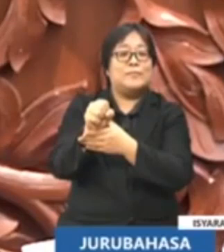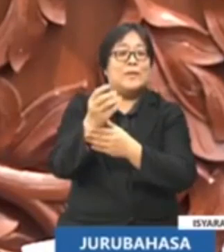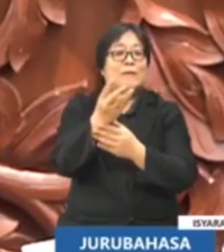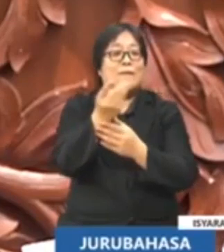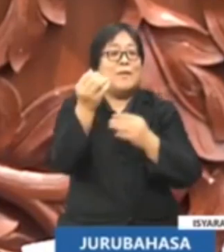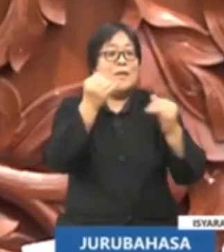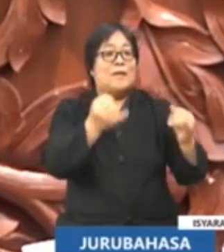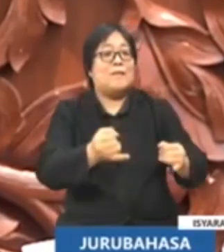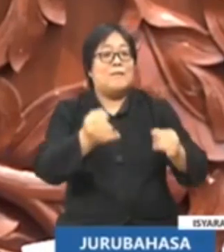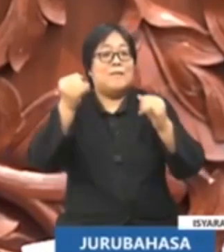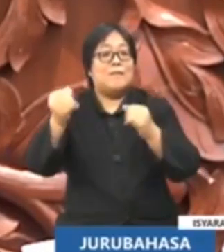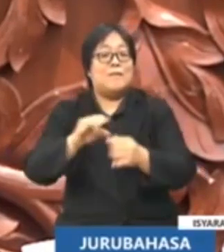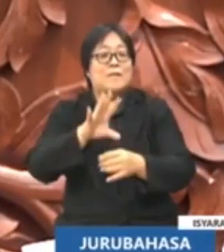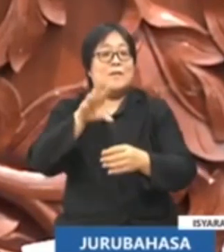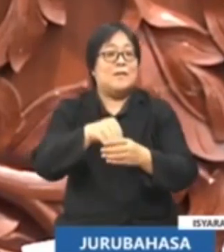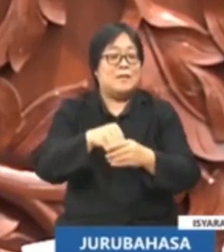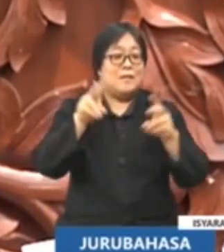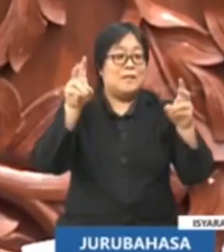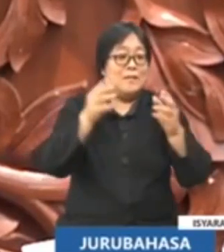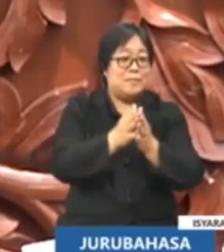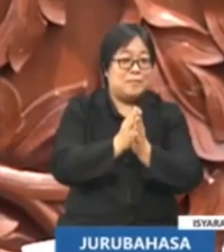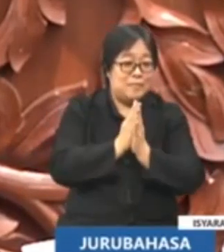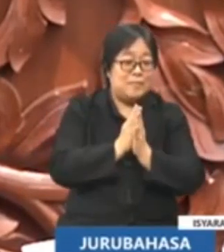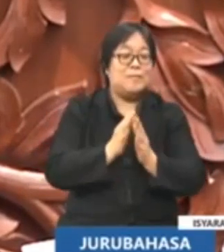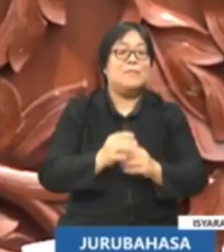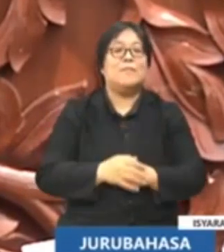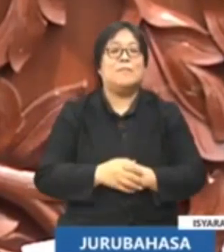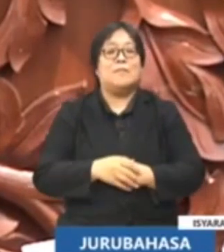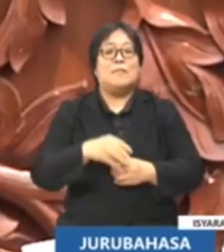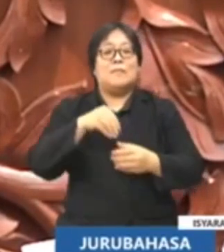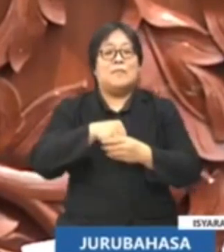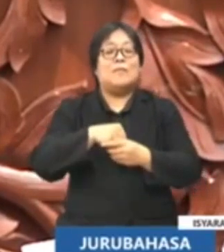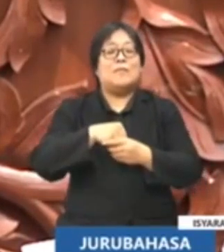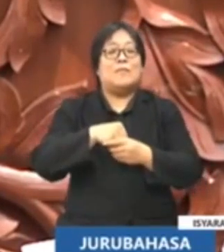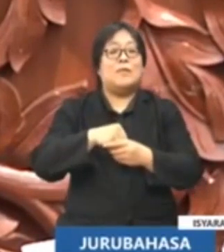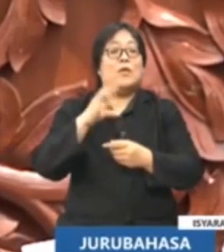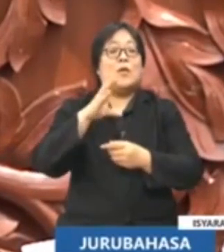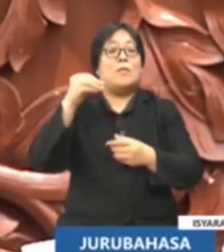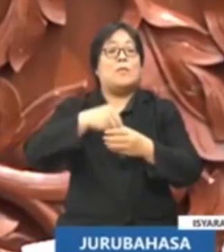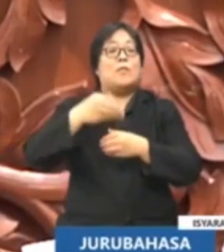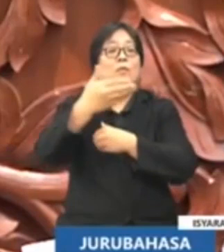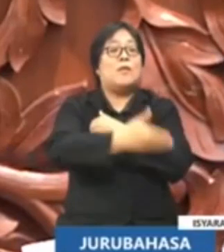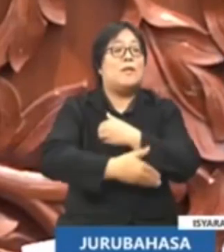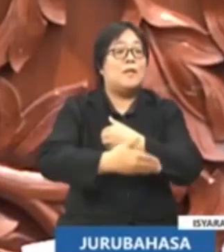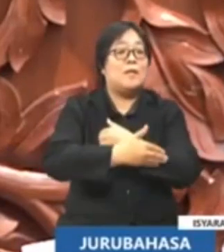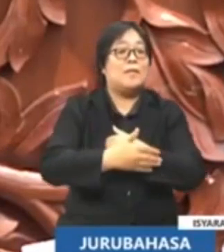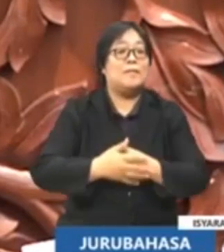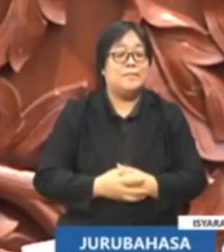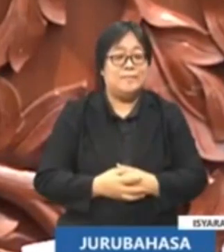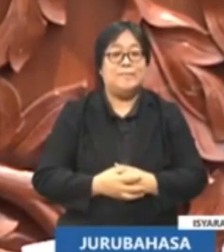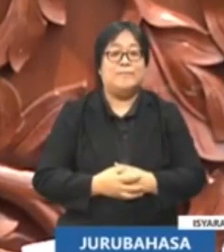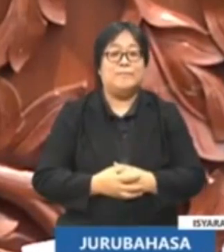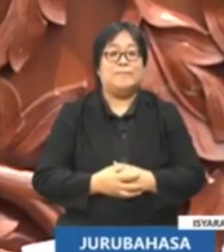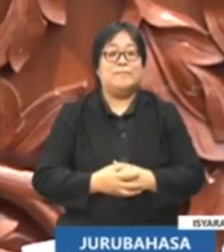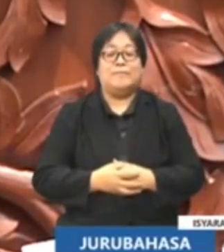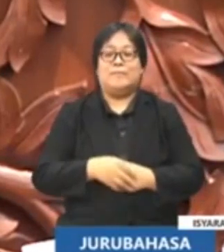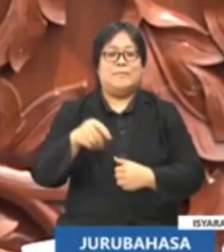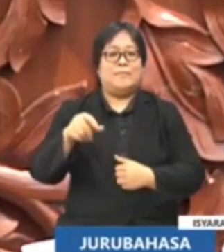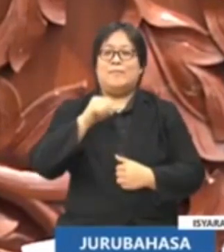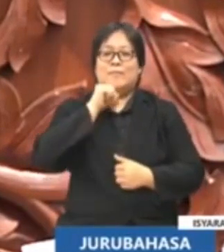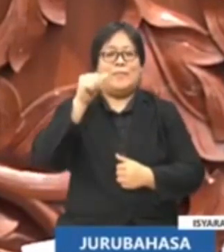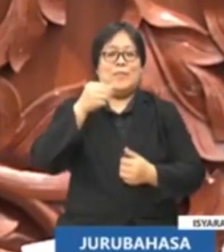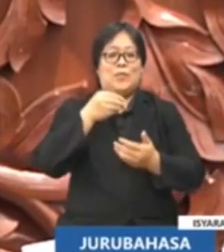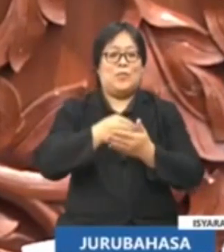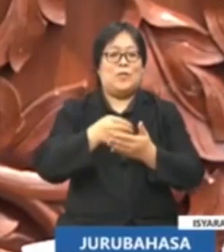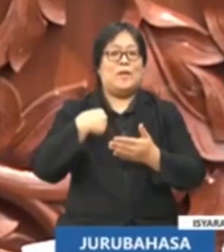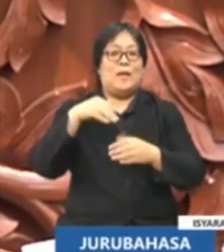seluruh individu ini dengan Zain in offshore companies susu dede bukanlah